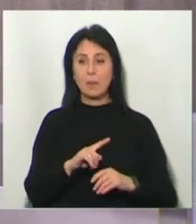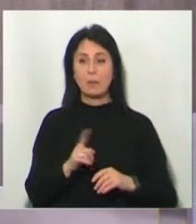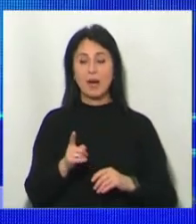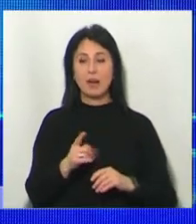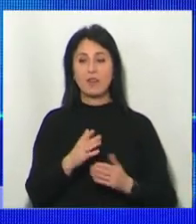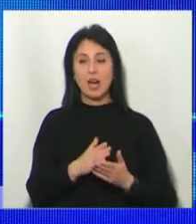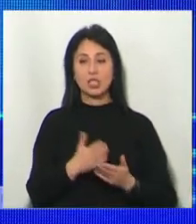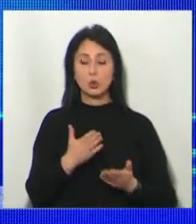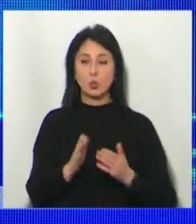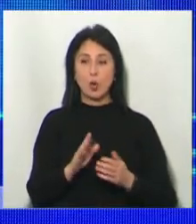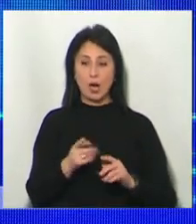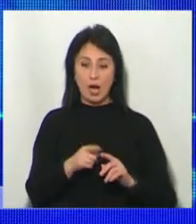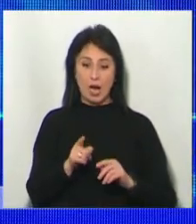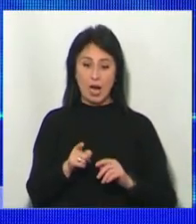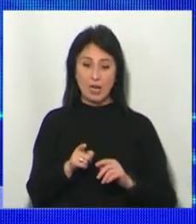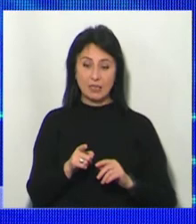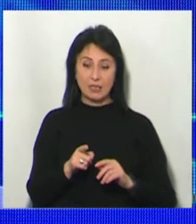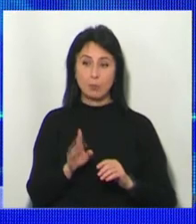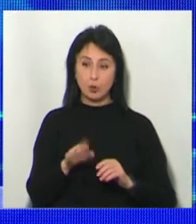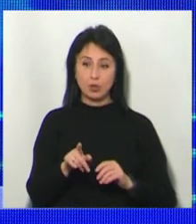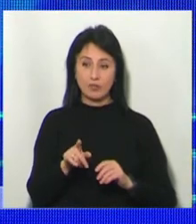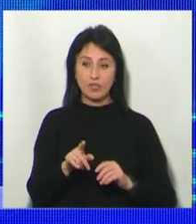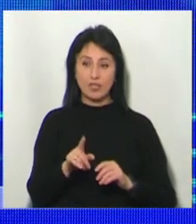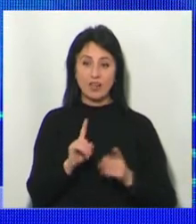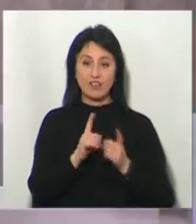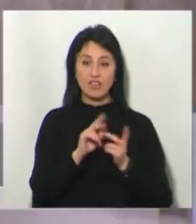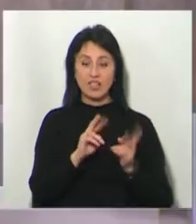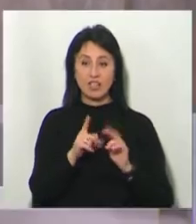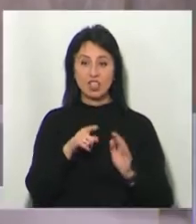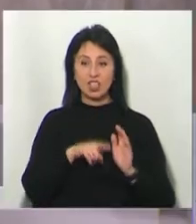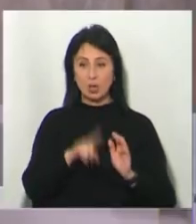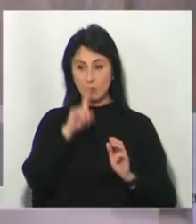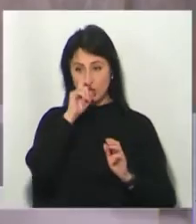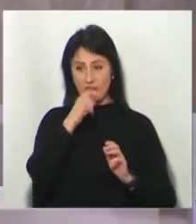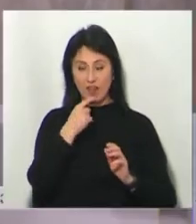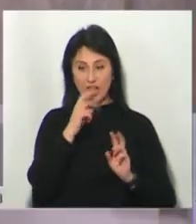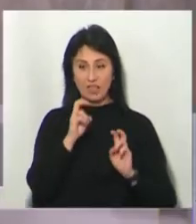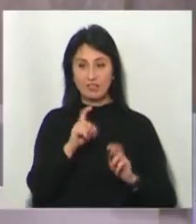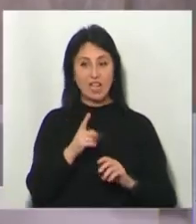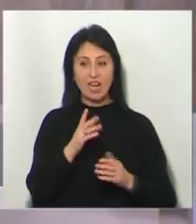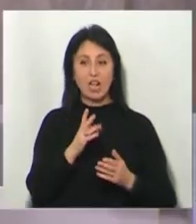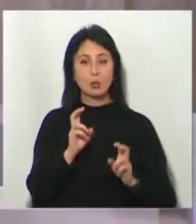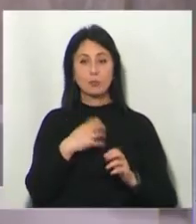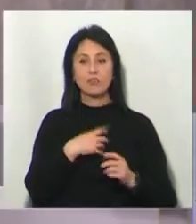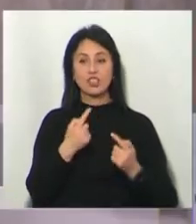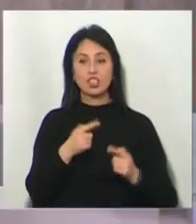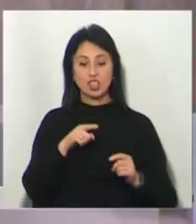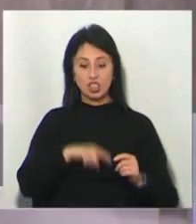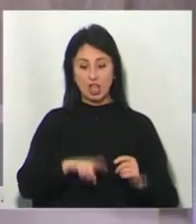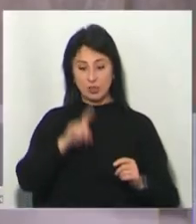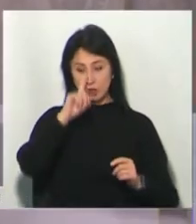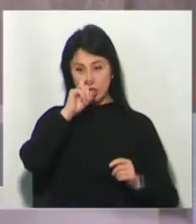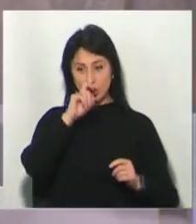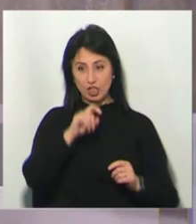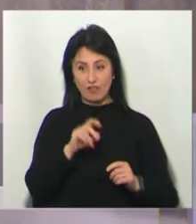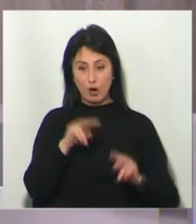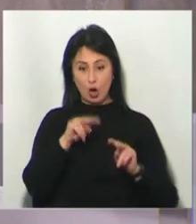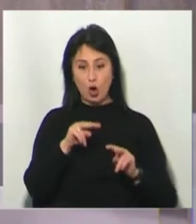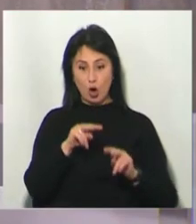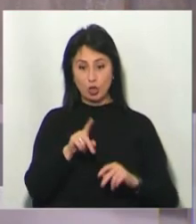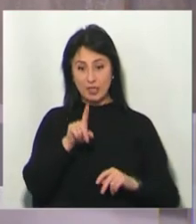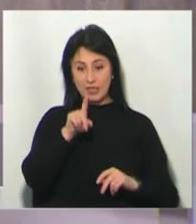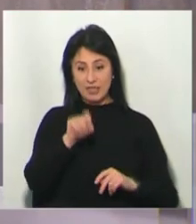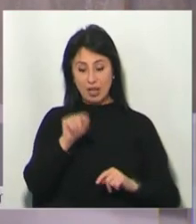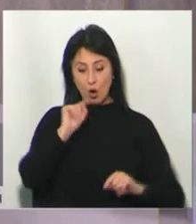მაგრამ არის თუ არა აი ეს ტენდენცია, მოდით ახლა ეს ვთარგმნოთ შარდმჟავას ენაზე. რატომ არის მნიშვნელოვანი შარდმჟავას